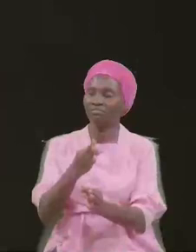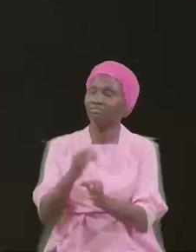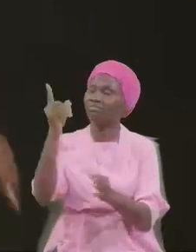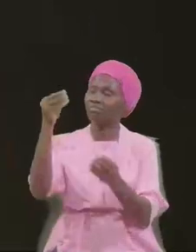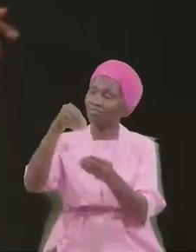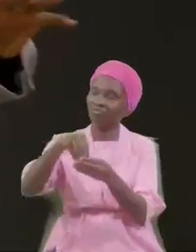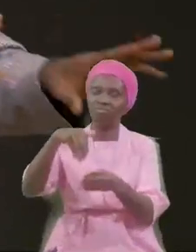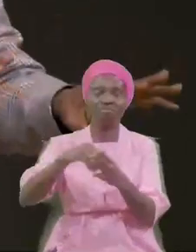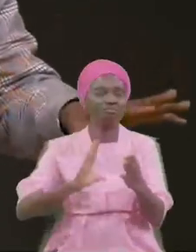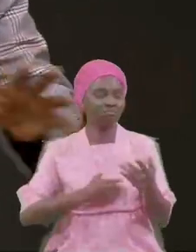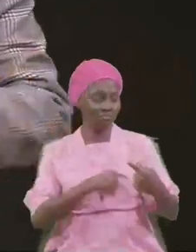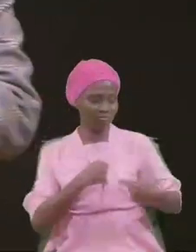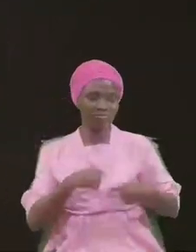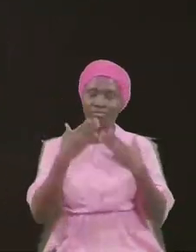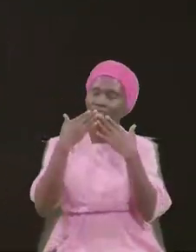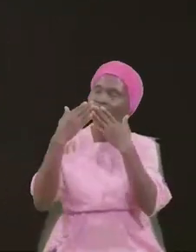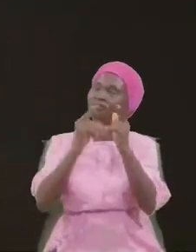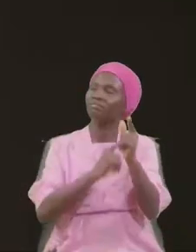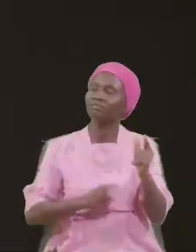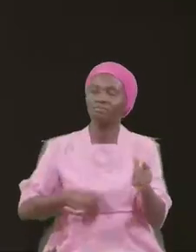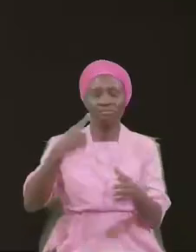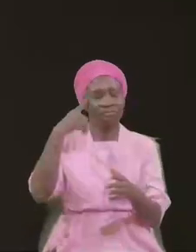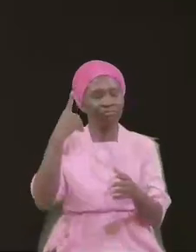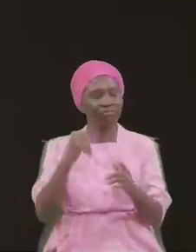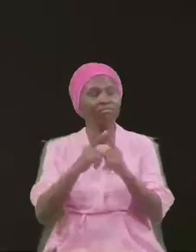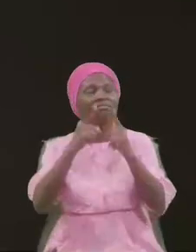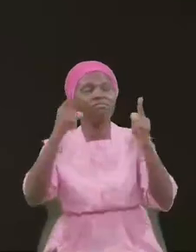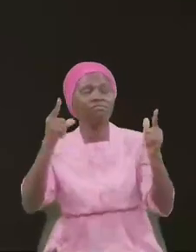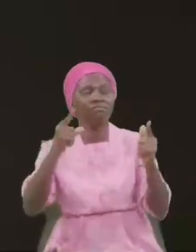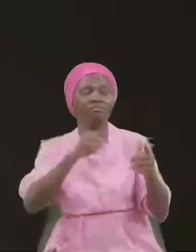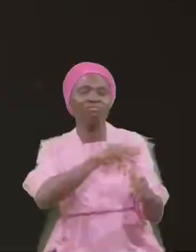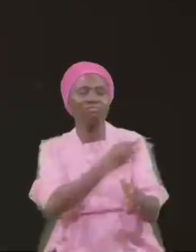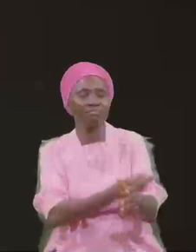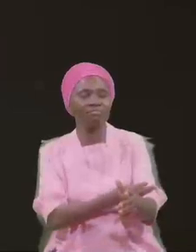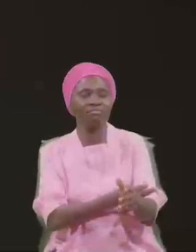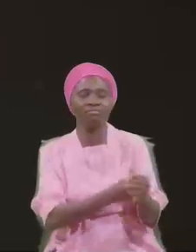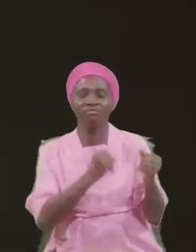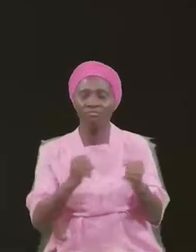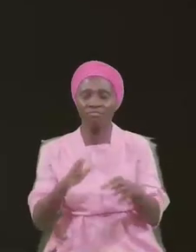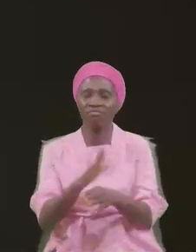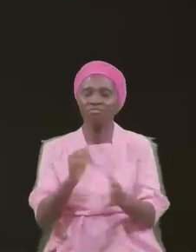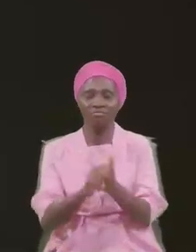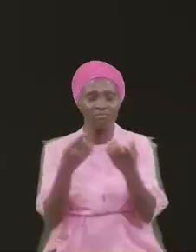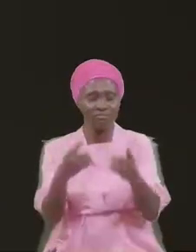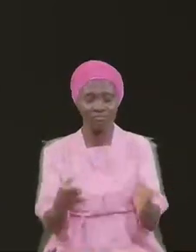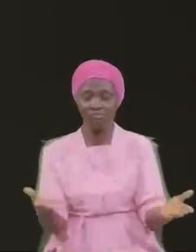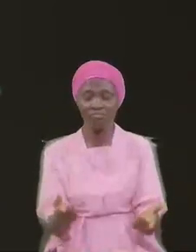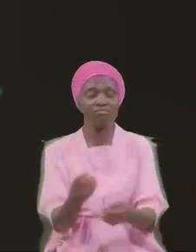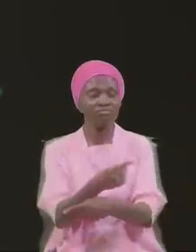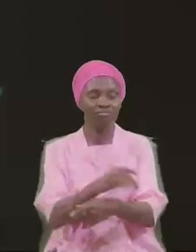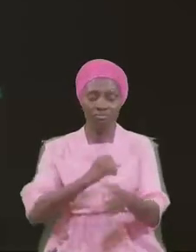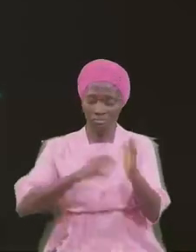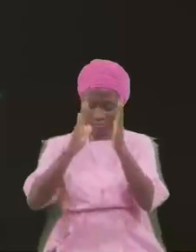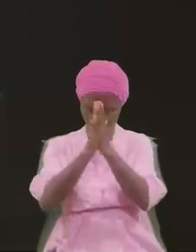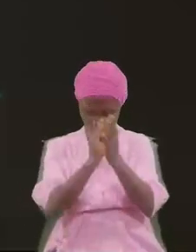as mis dans notre cœur. Merci Seigneur pour les grandes choses, les choses puissantes qui se produisent ici ce